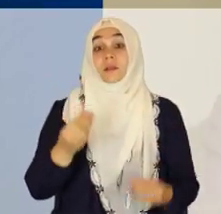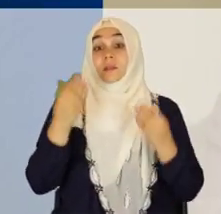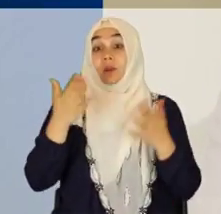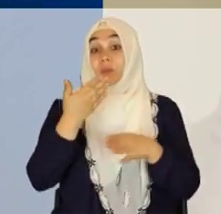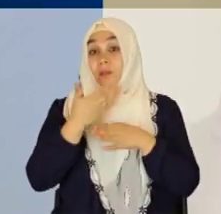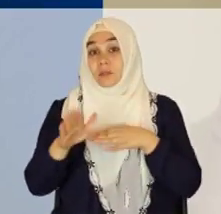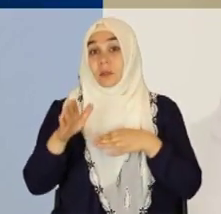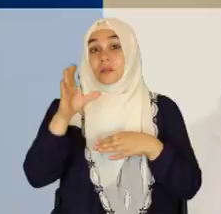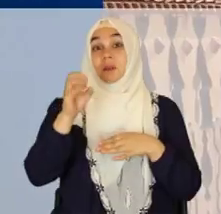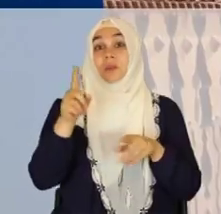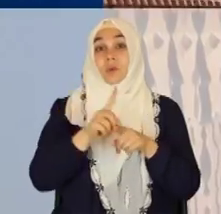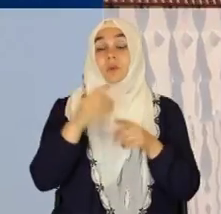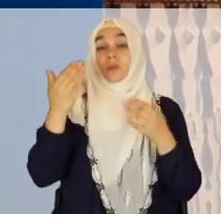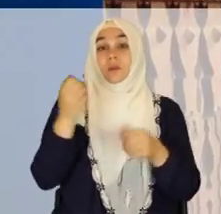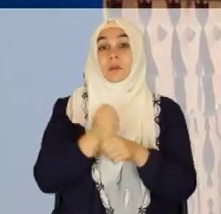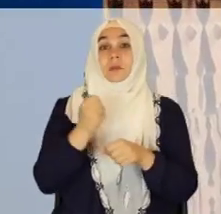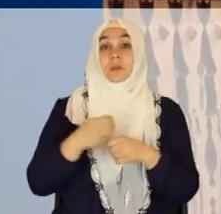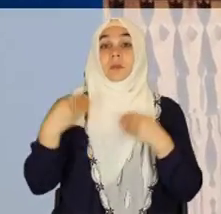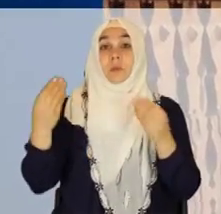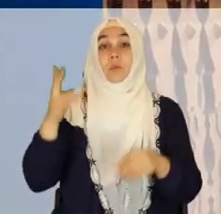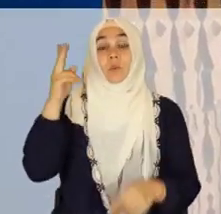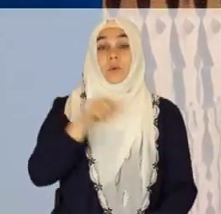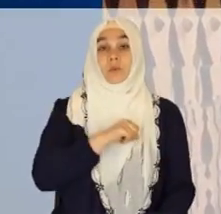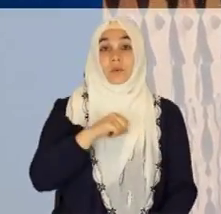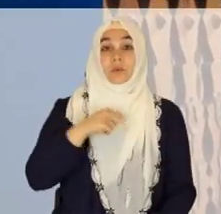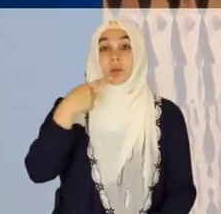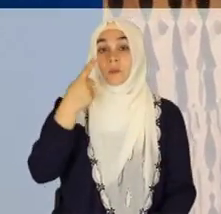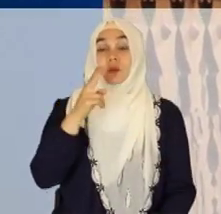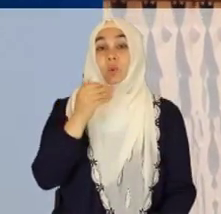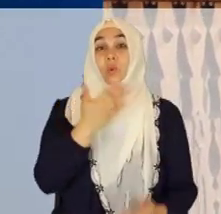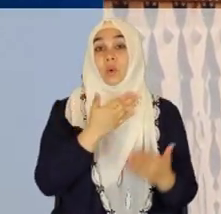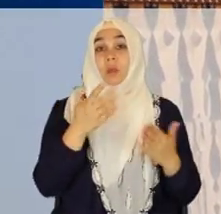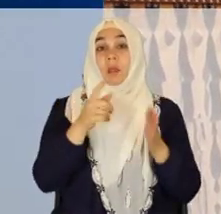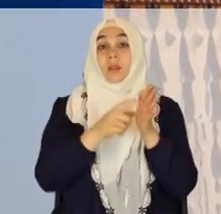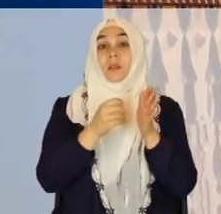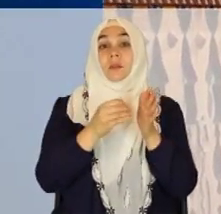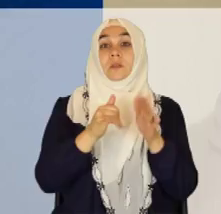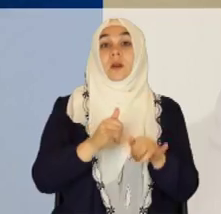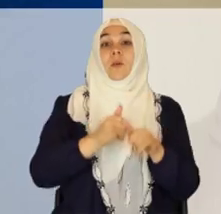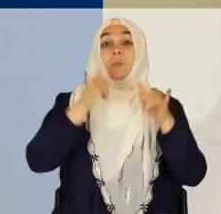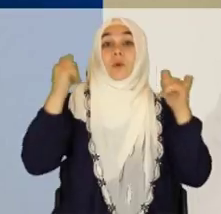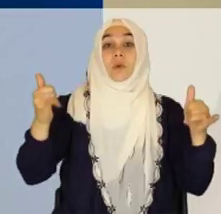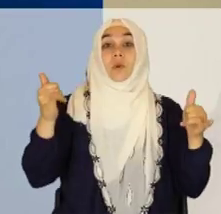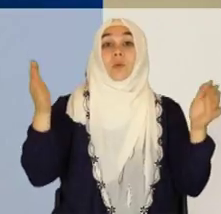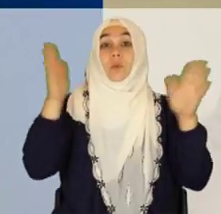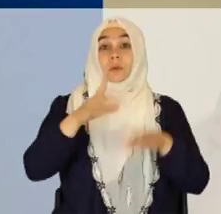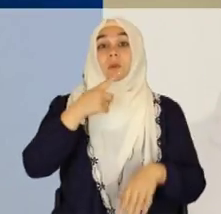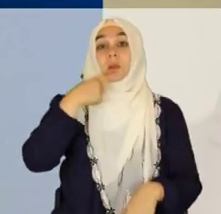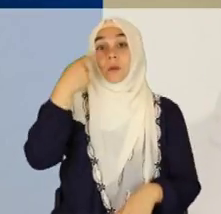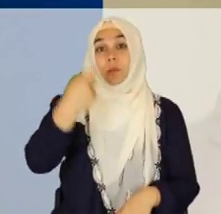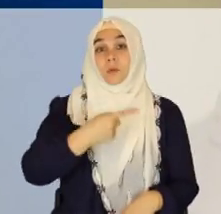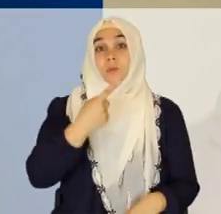tashqari targ'ibotlari bo'ladi. Alloh taolo Qur'onda buni 700 barobar savobini ko'paytirib berishni aytib qo'ygan.